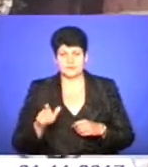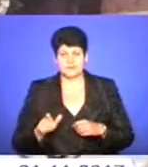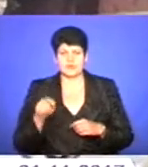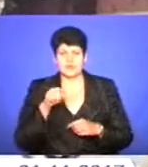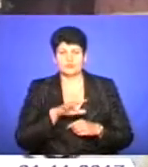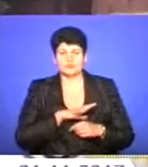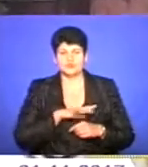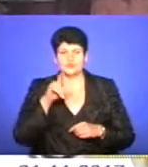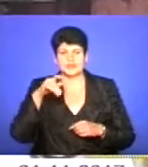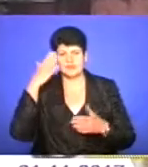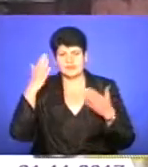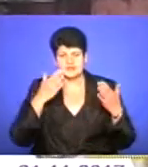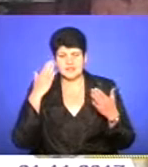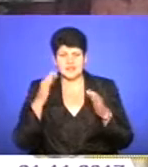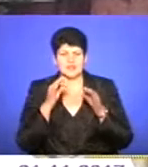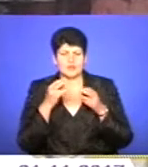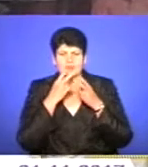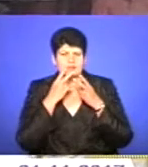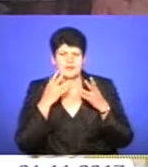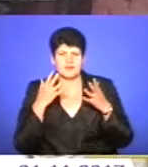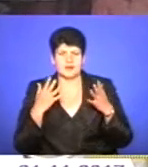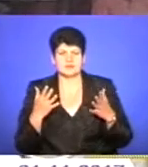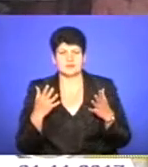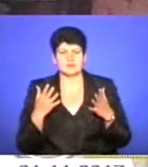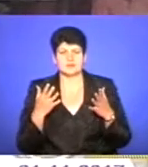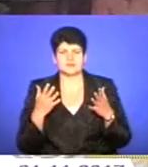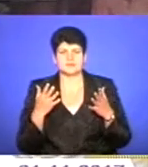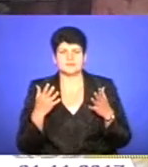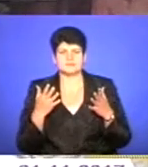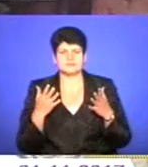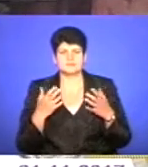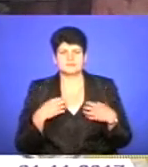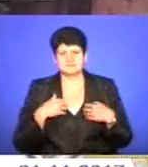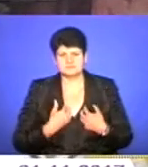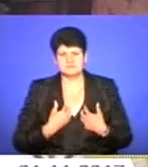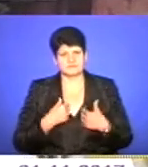весела. Не бачу ніколи в нього там якогось негативу.